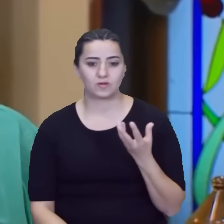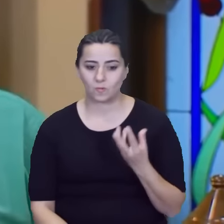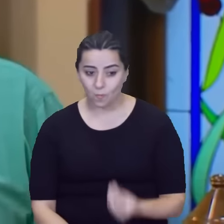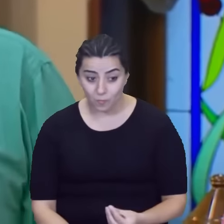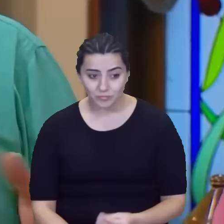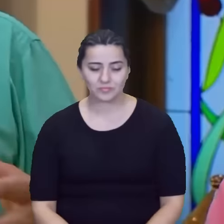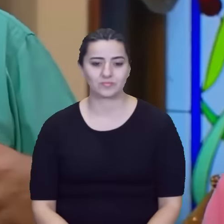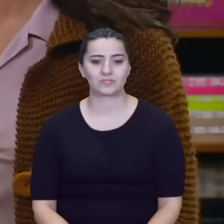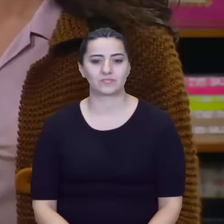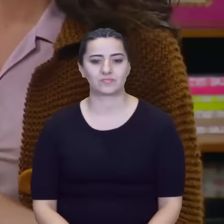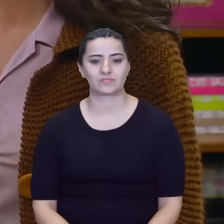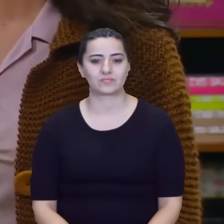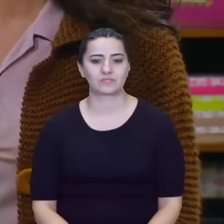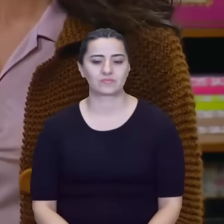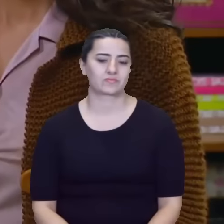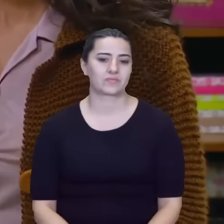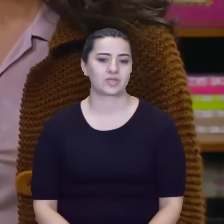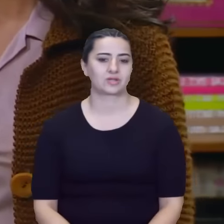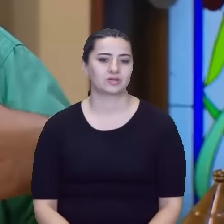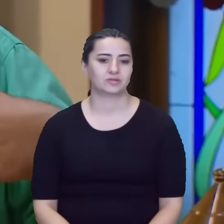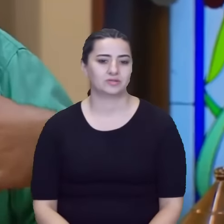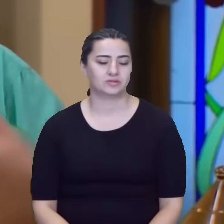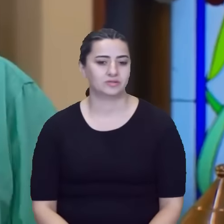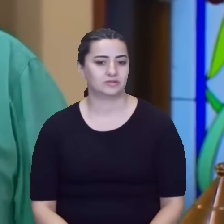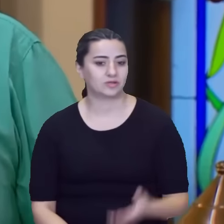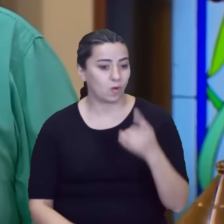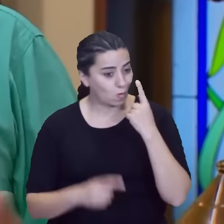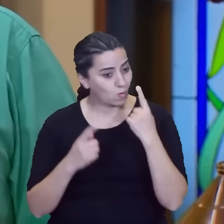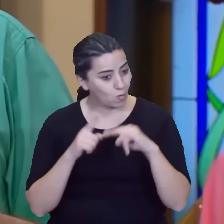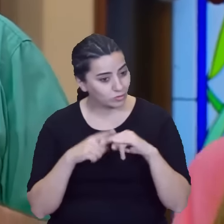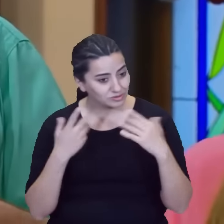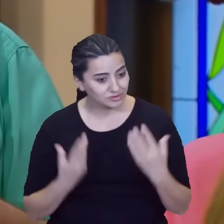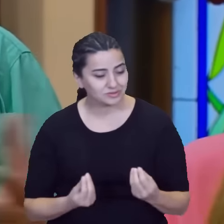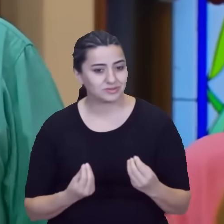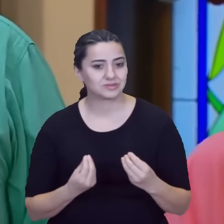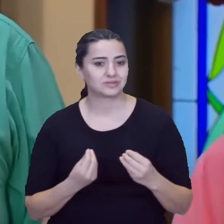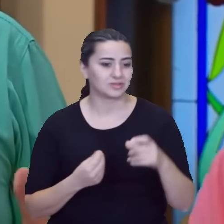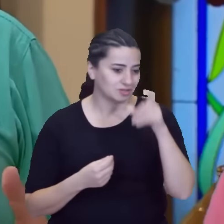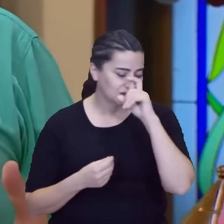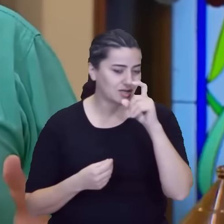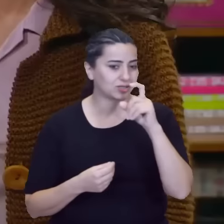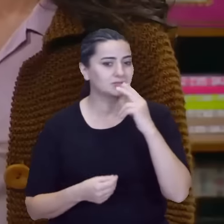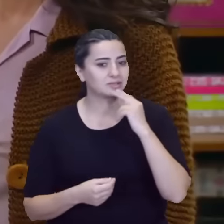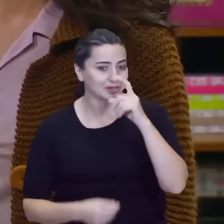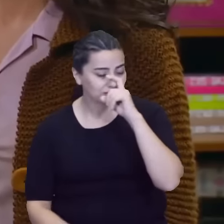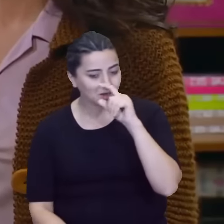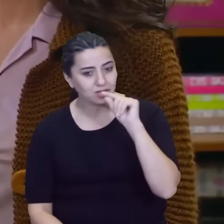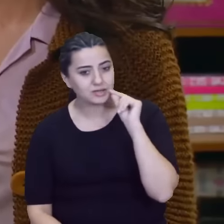Öyle mi? Ama efendim. Hoş geldiniz kralına, kraliçe.